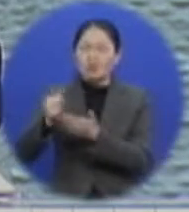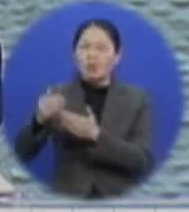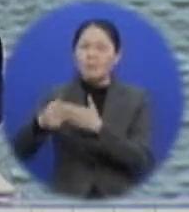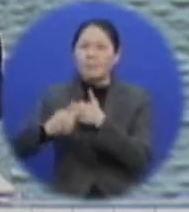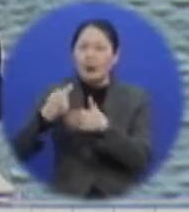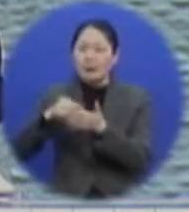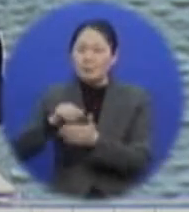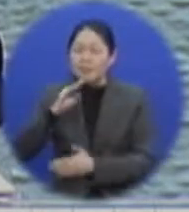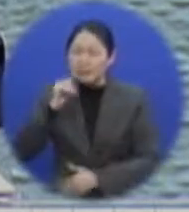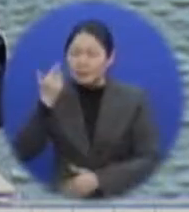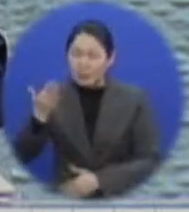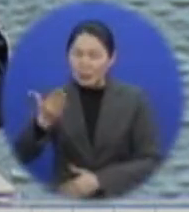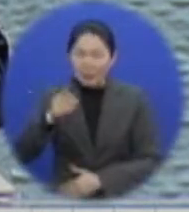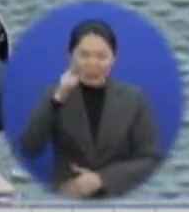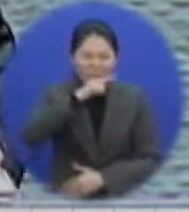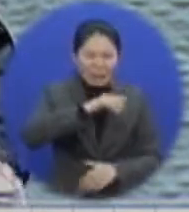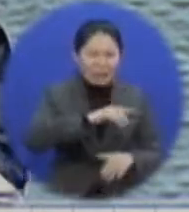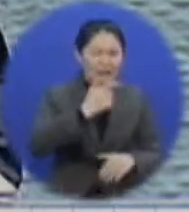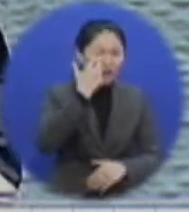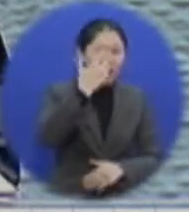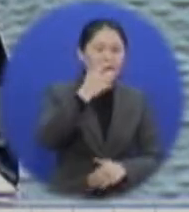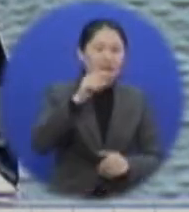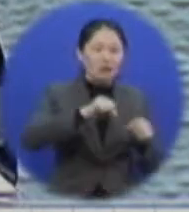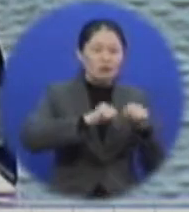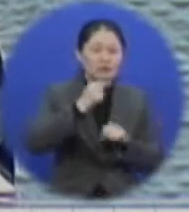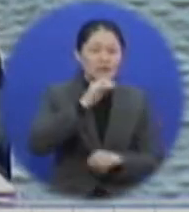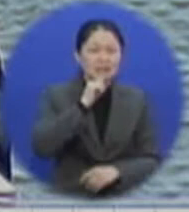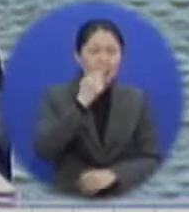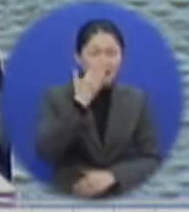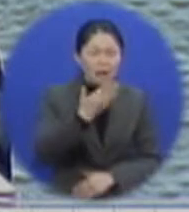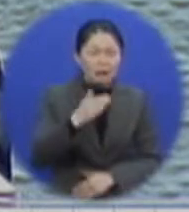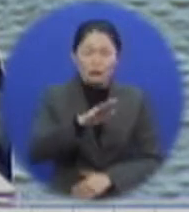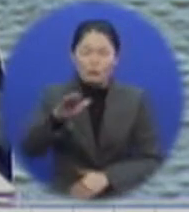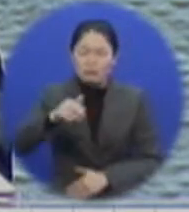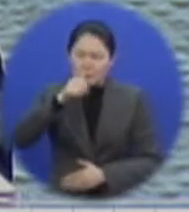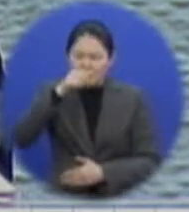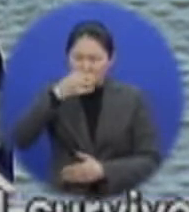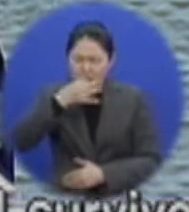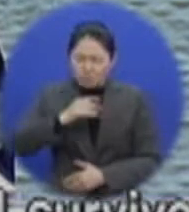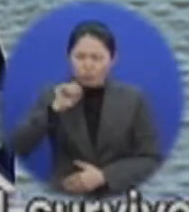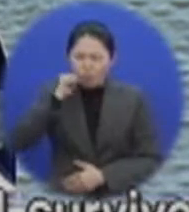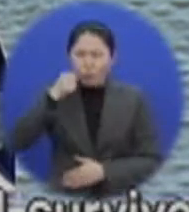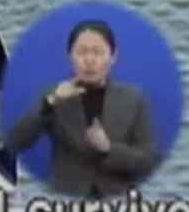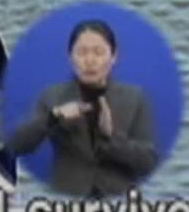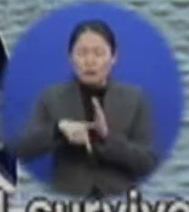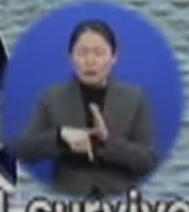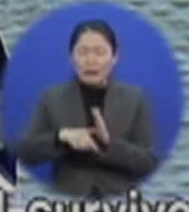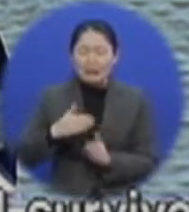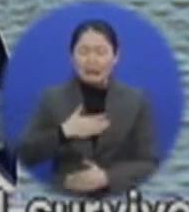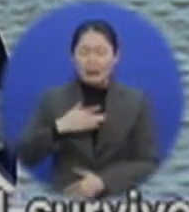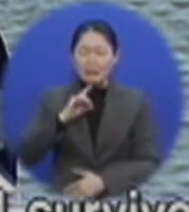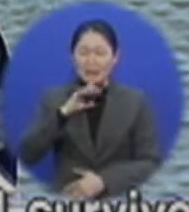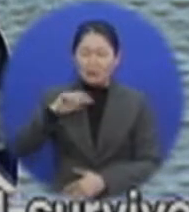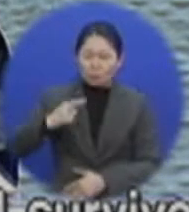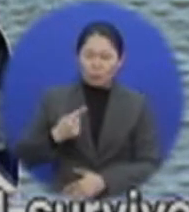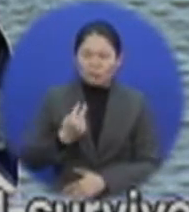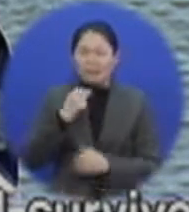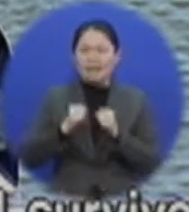이것이 악한 영의 역사가 혹시 여러분 힘들고 어려울 때에 나라도 살아야지